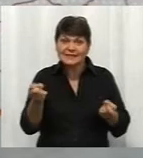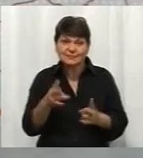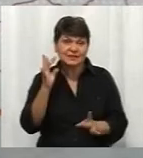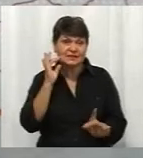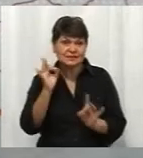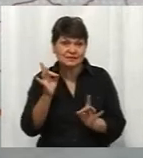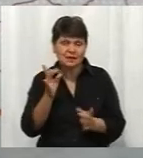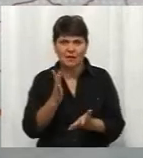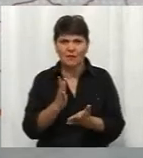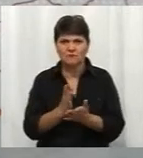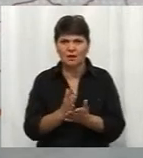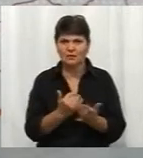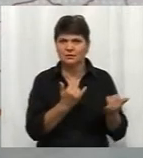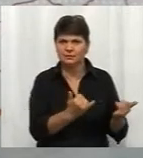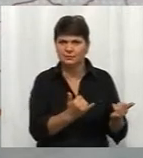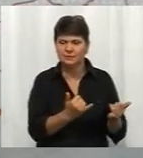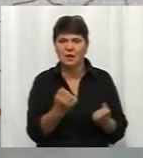спецсигналами, має перевагу, але